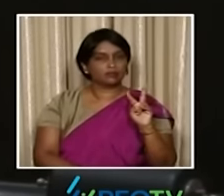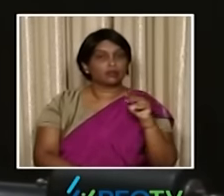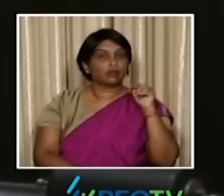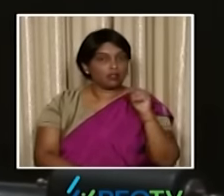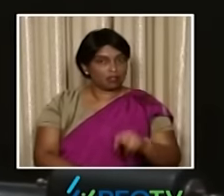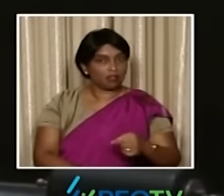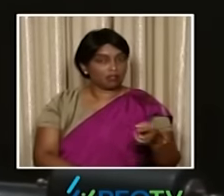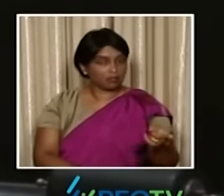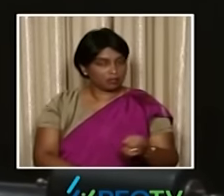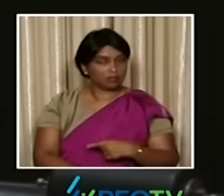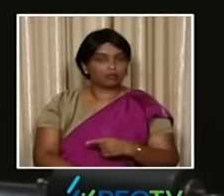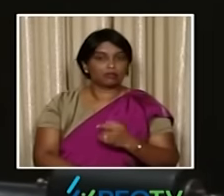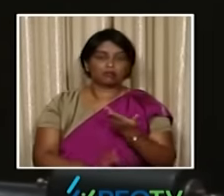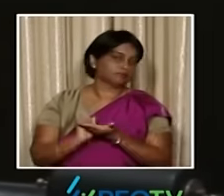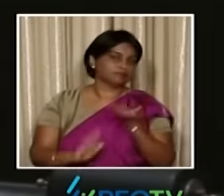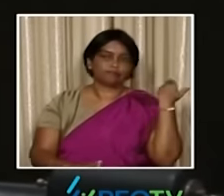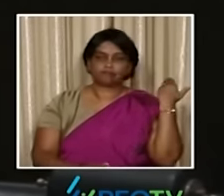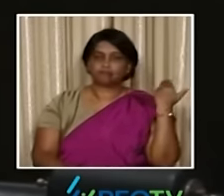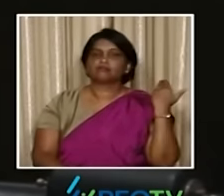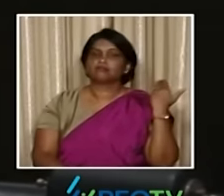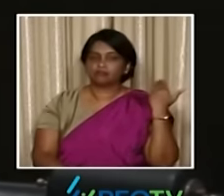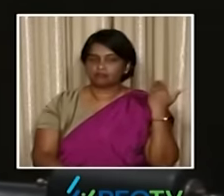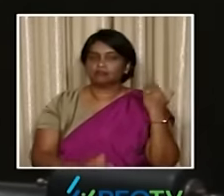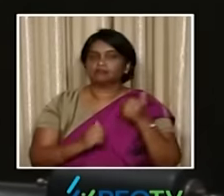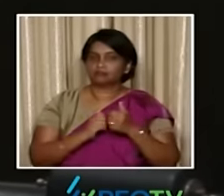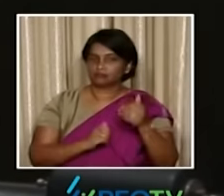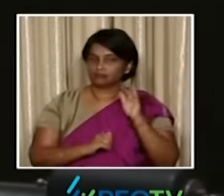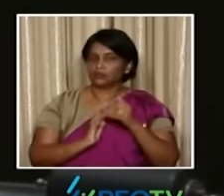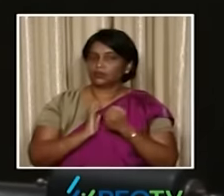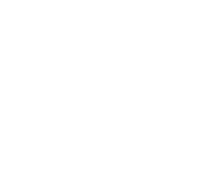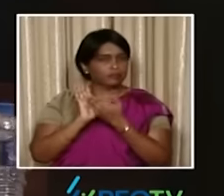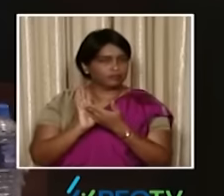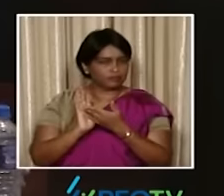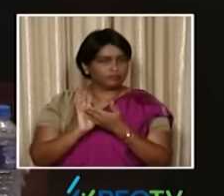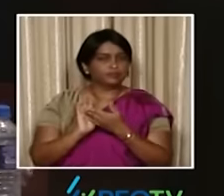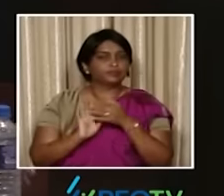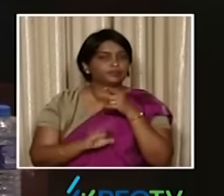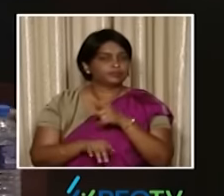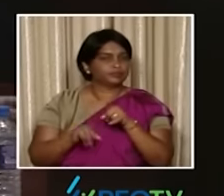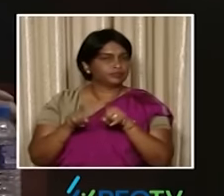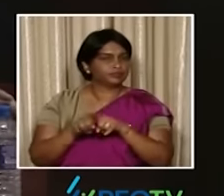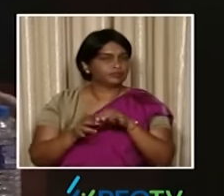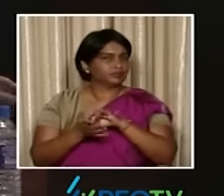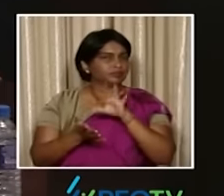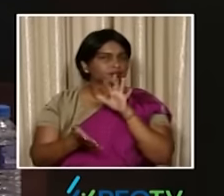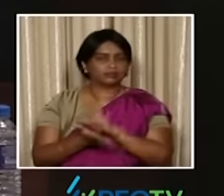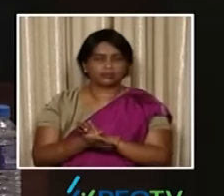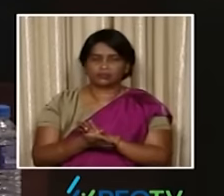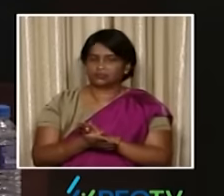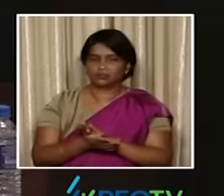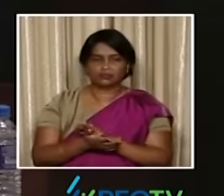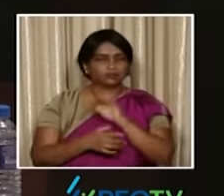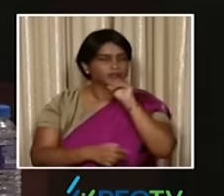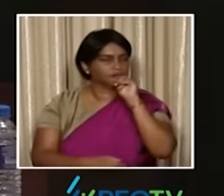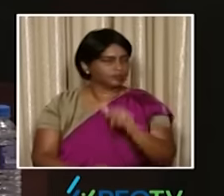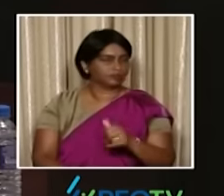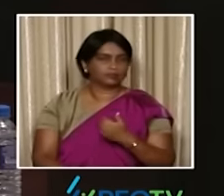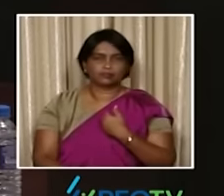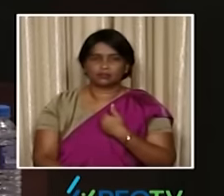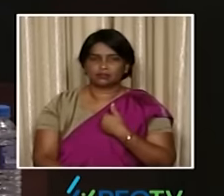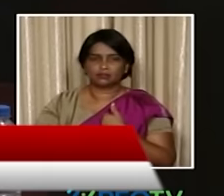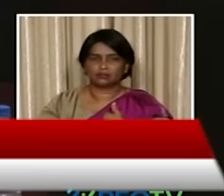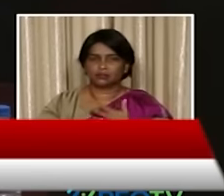අද දවසේ විඩ්‍රෝ කරගන්න අපිට සිද්ධ වෙනවා ගරු කථානායකතුමනි. මේ වගේ තීන්දුවක් ගැනීම ගැන ඇත්ත වශයෙන්ම